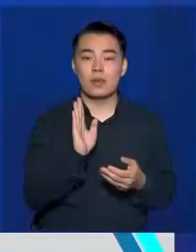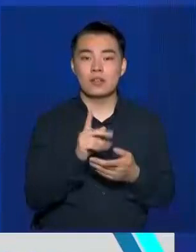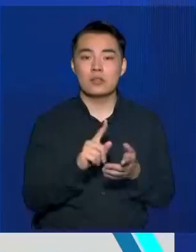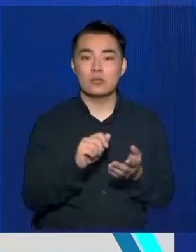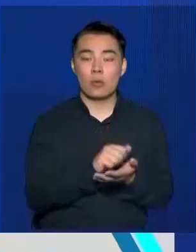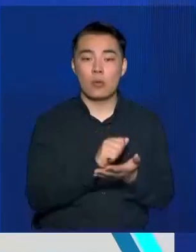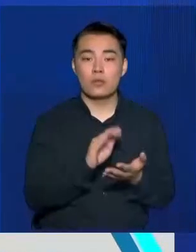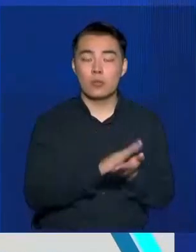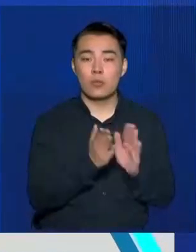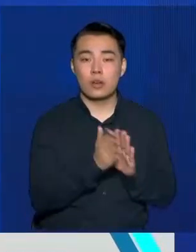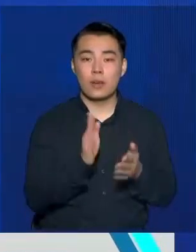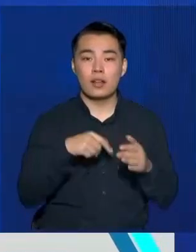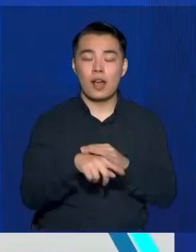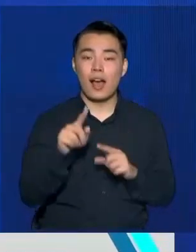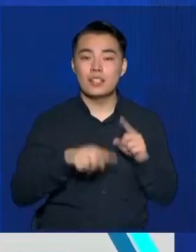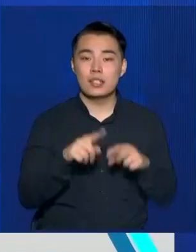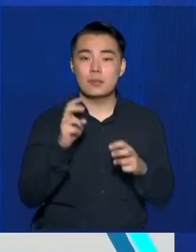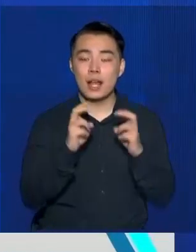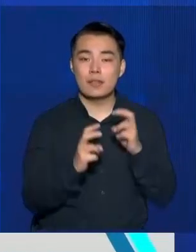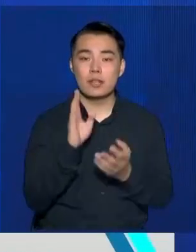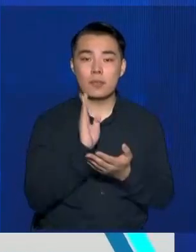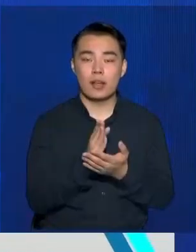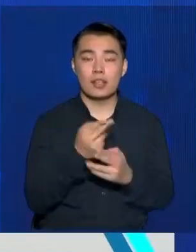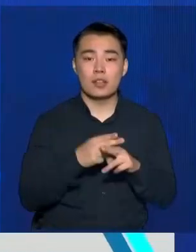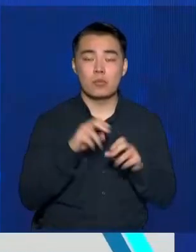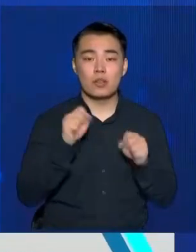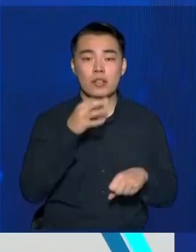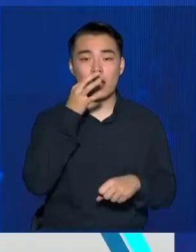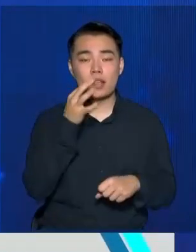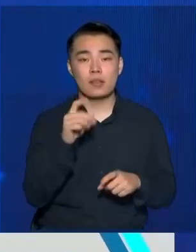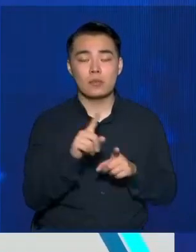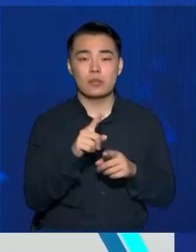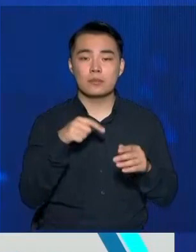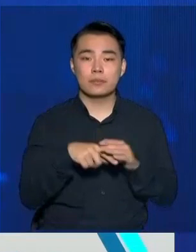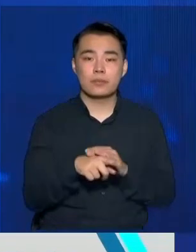договора по отечественным товаропроизводителям. Это, можно сказать, около